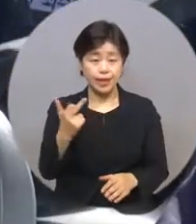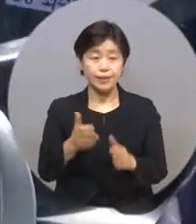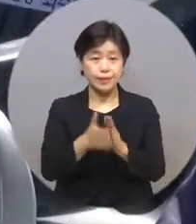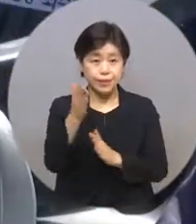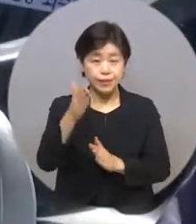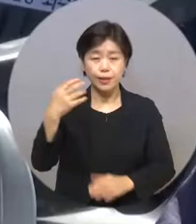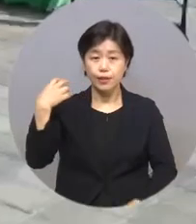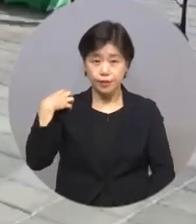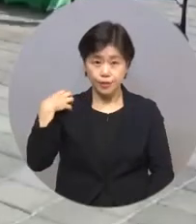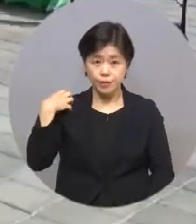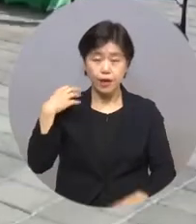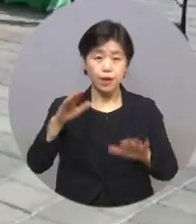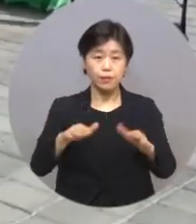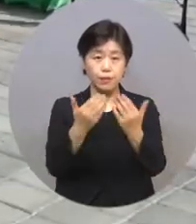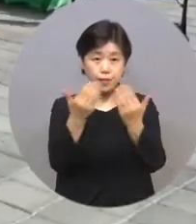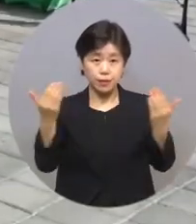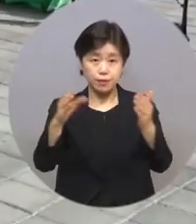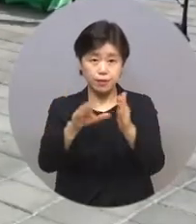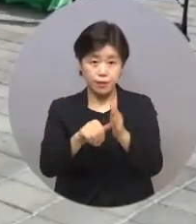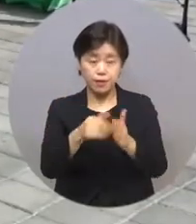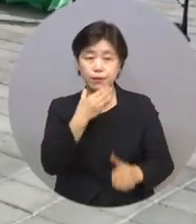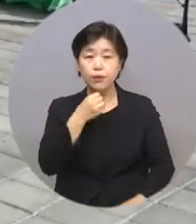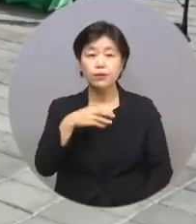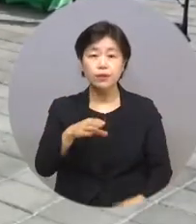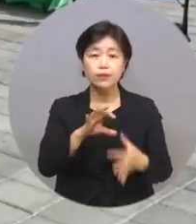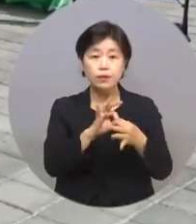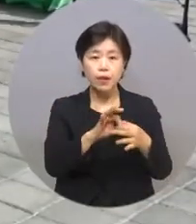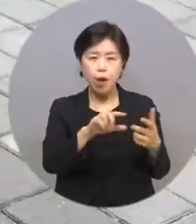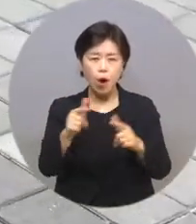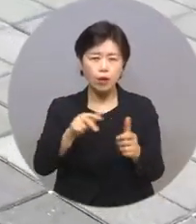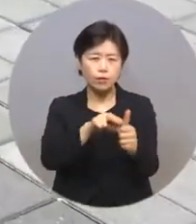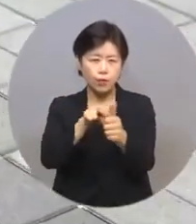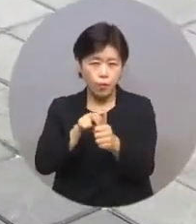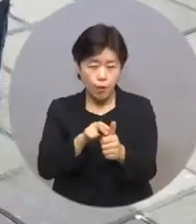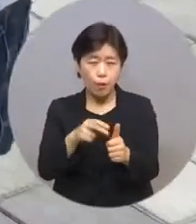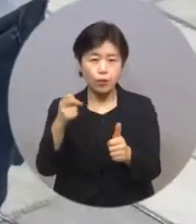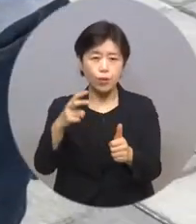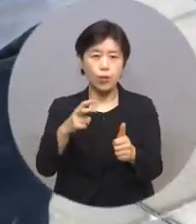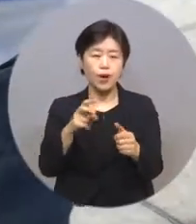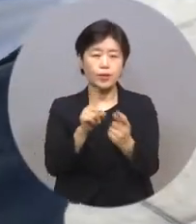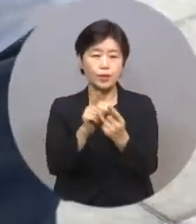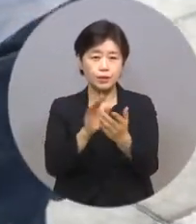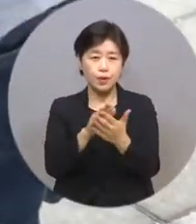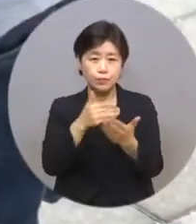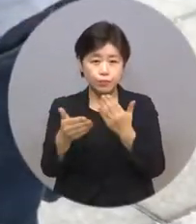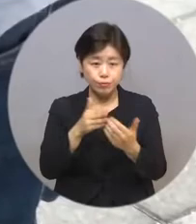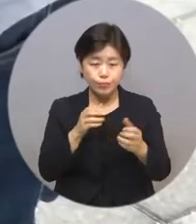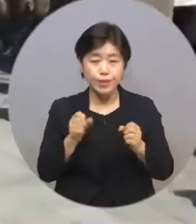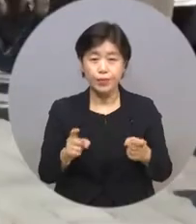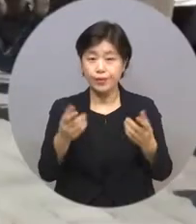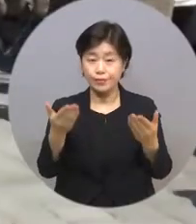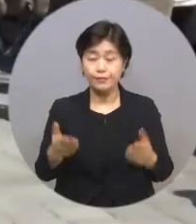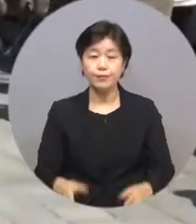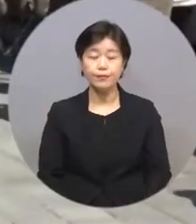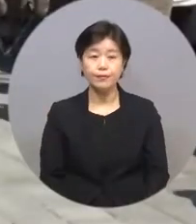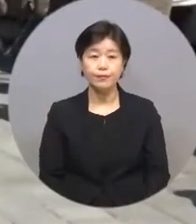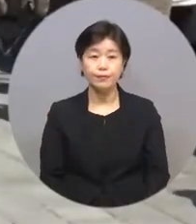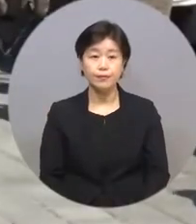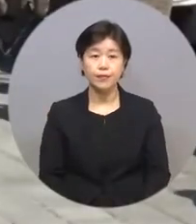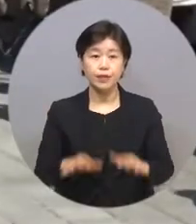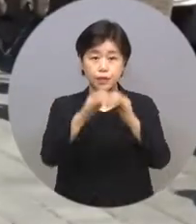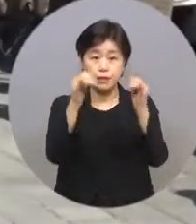이번 박람회에는 복지관련 다양한 정보와 현장 복지체험기회를 제공했습니다 이번